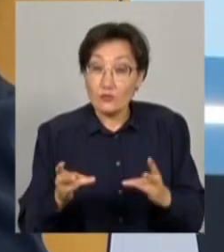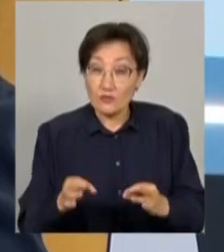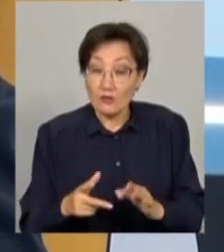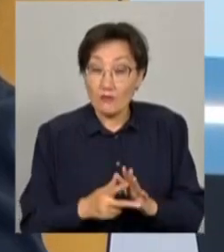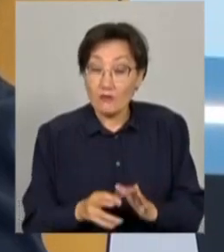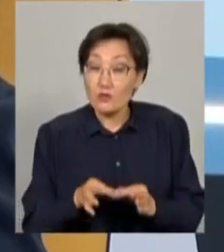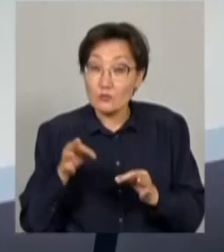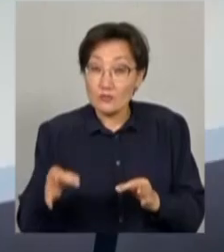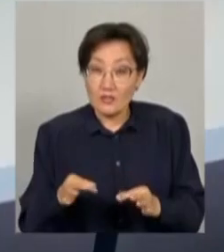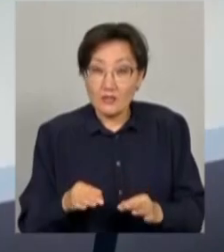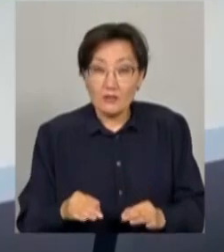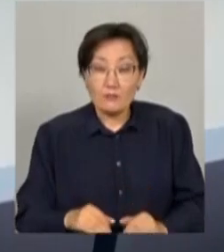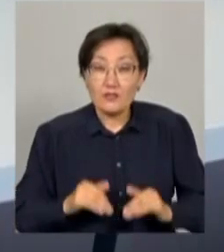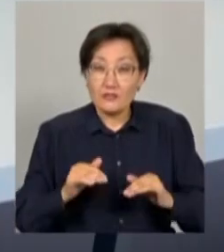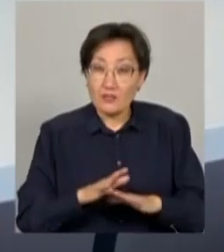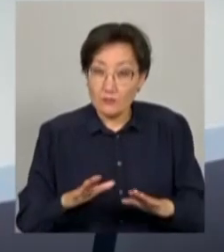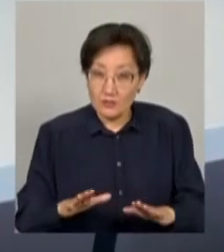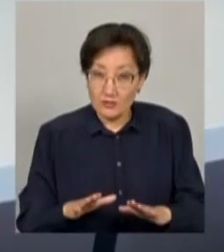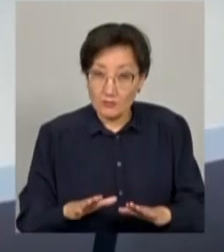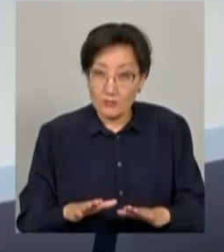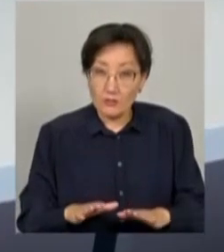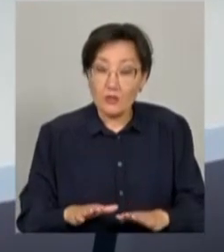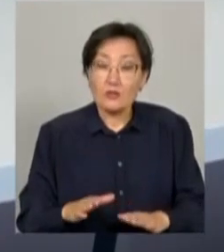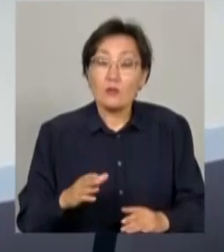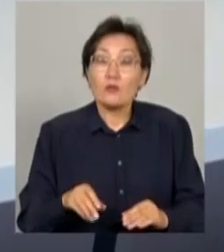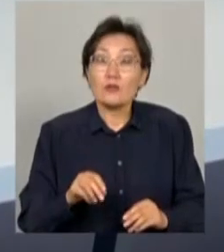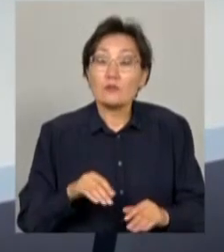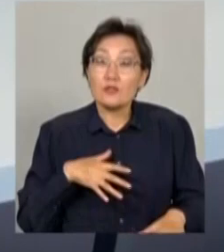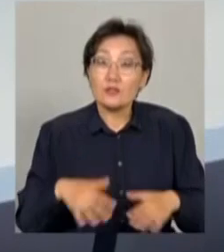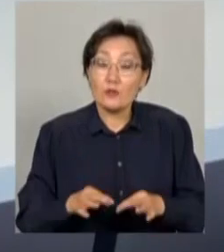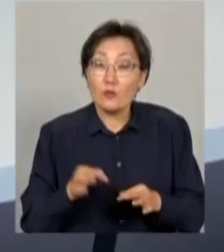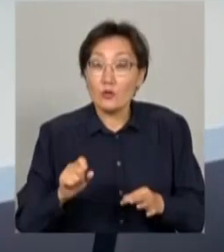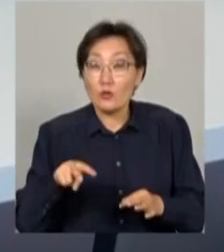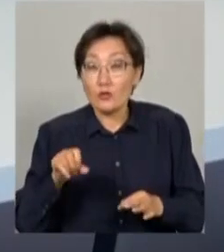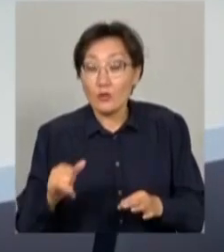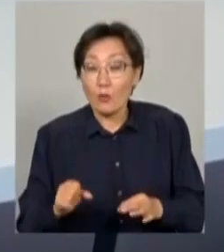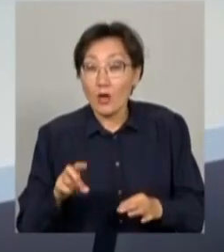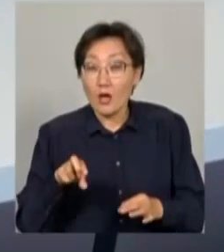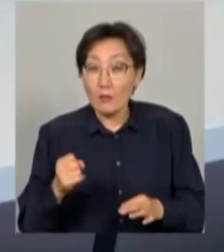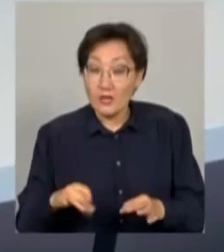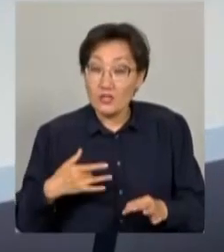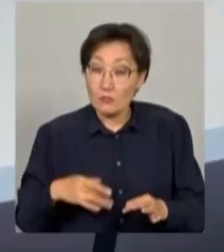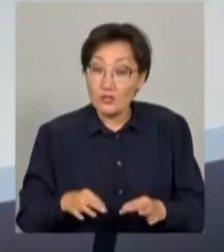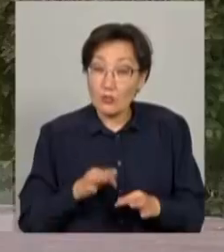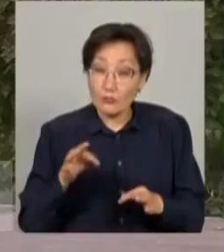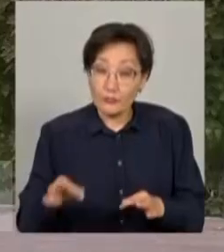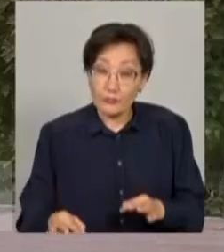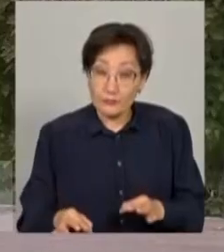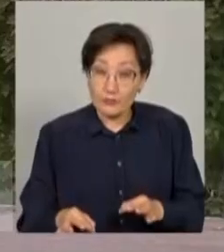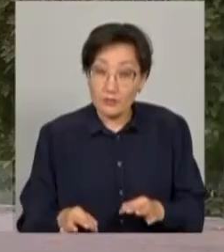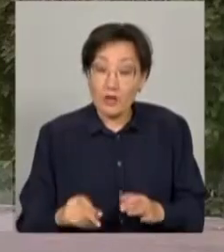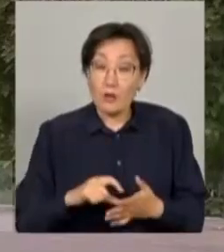8 регионов не достигли целевых индикаторов аутсайдерами являются областью Абай и Жамбылская область